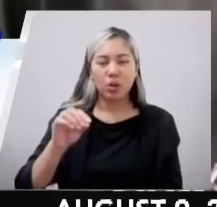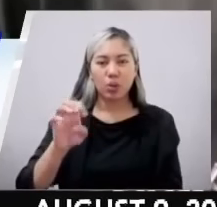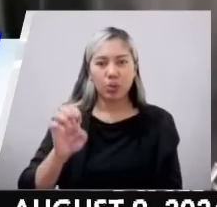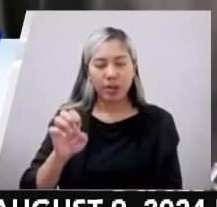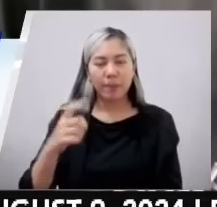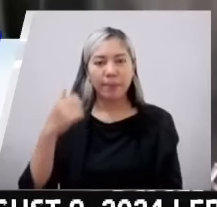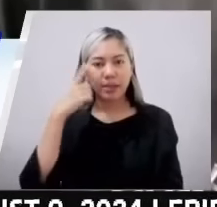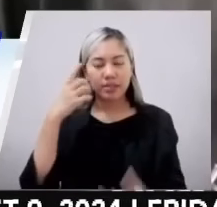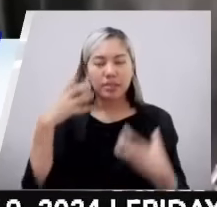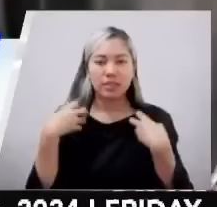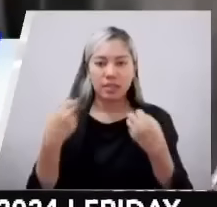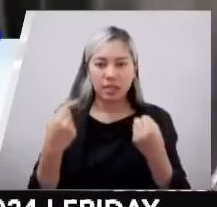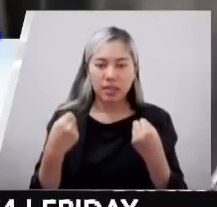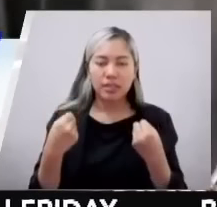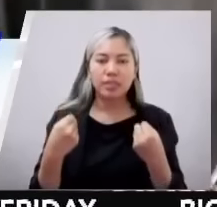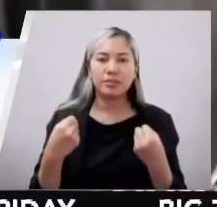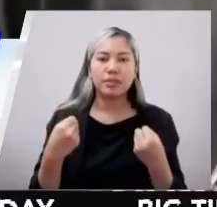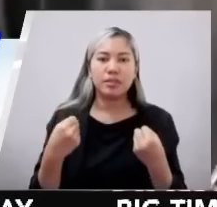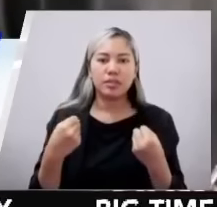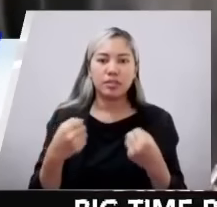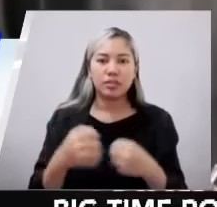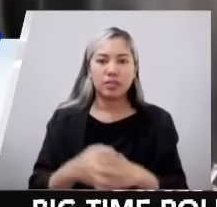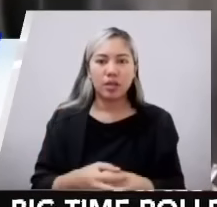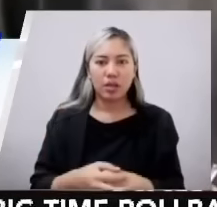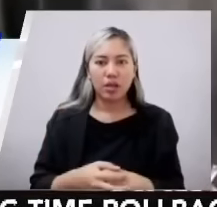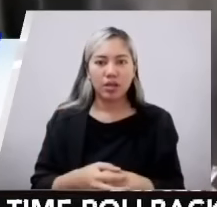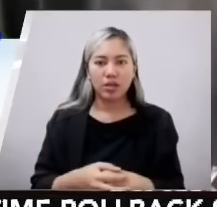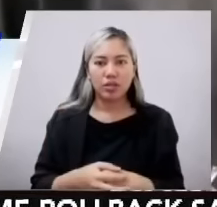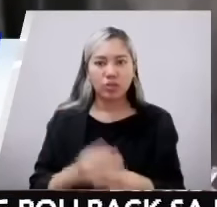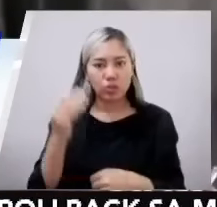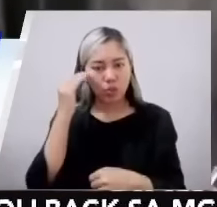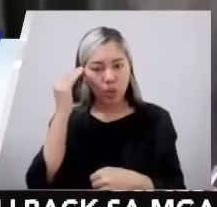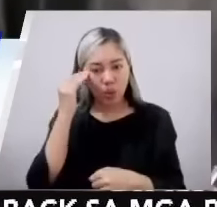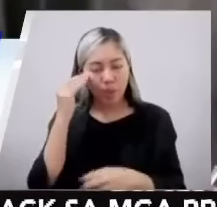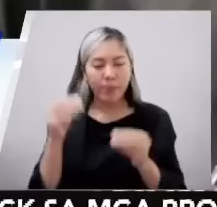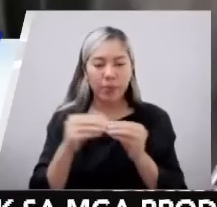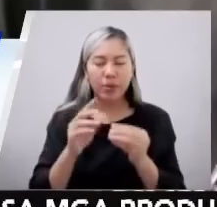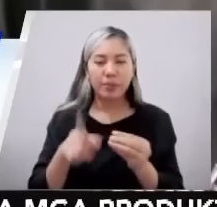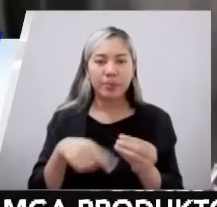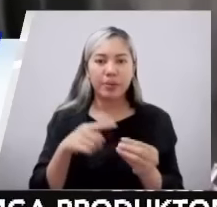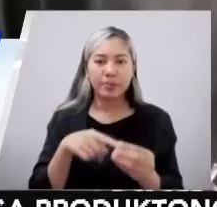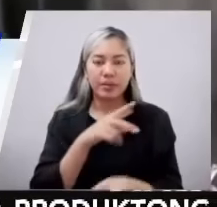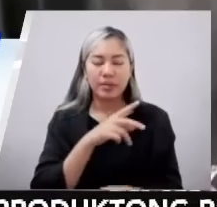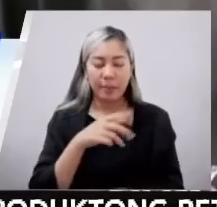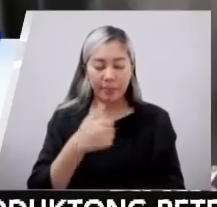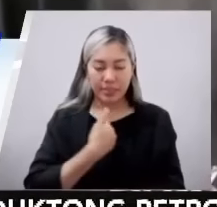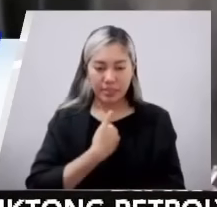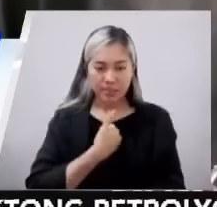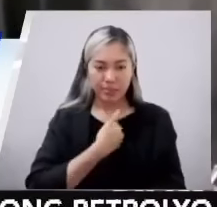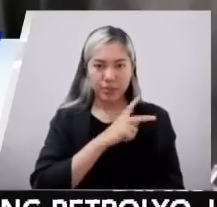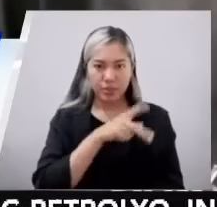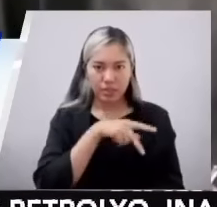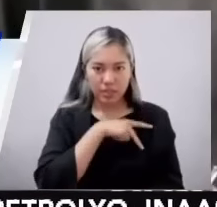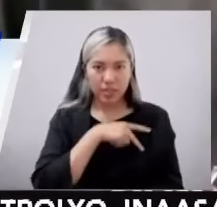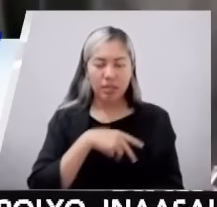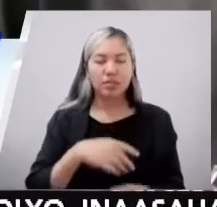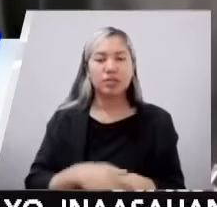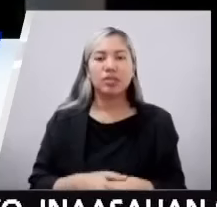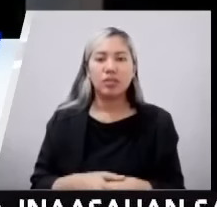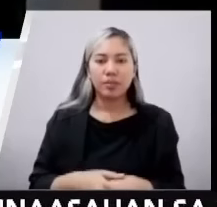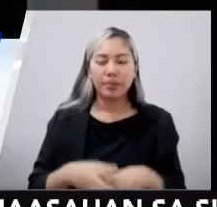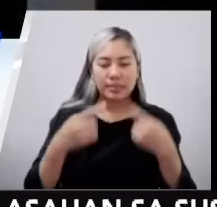po ah mas nakilala ko po yyung sarili ko personally um Yes sa through ups and downs po nandon po talaga si